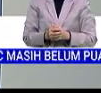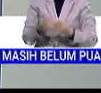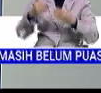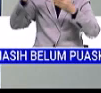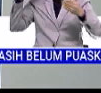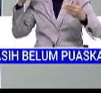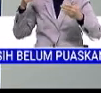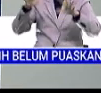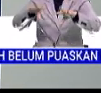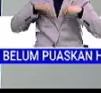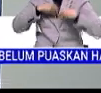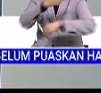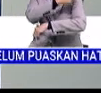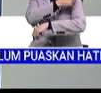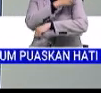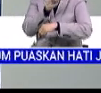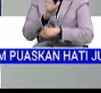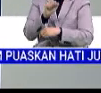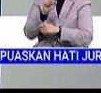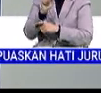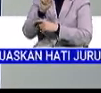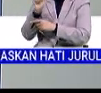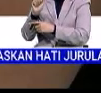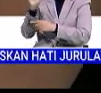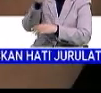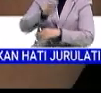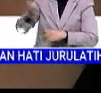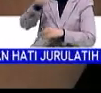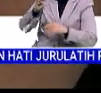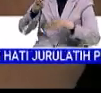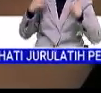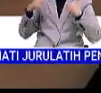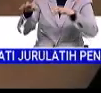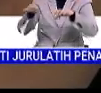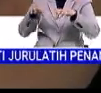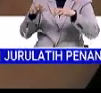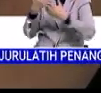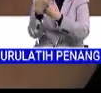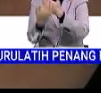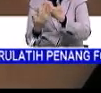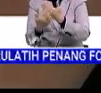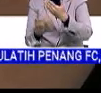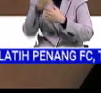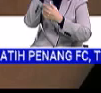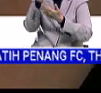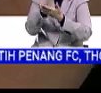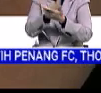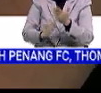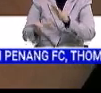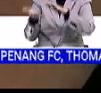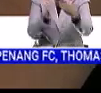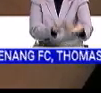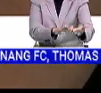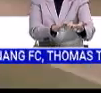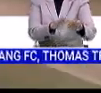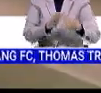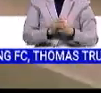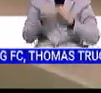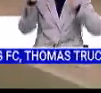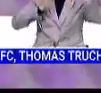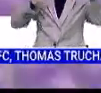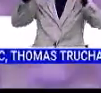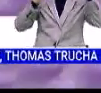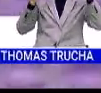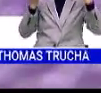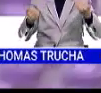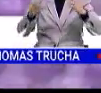Sebelum ini, penerima vaksin AstraZeneca di Eropah mengalami pembekuan darah selain ada yang turut meninggal dunia. Malaysia setakat